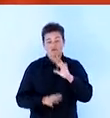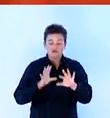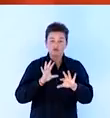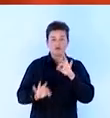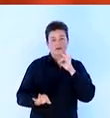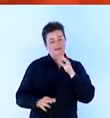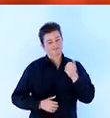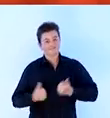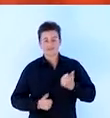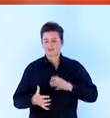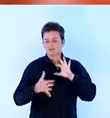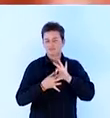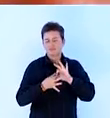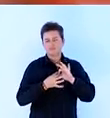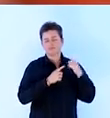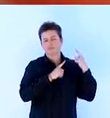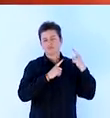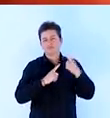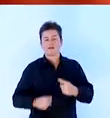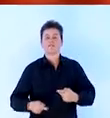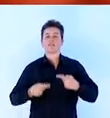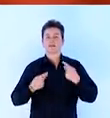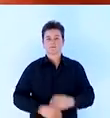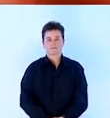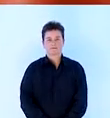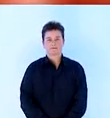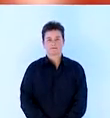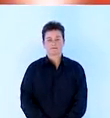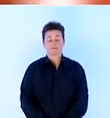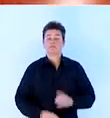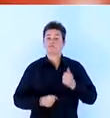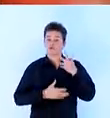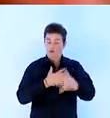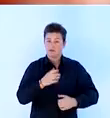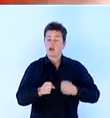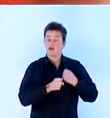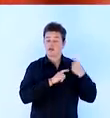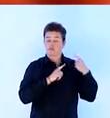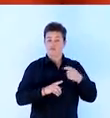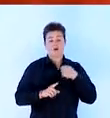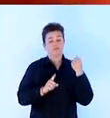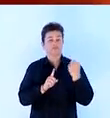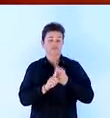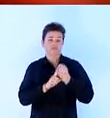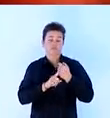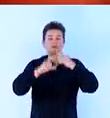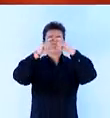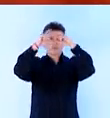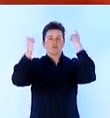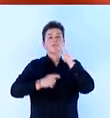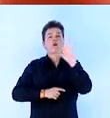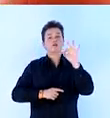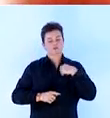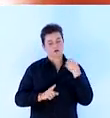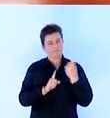et servi toute ma vie. Pendant des années, j'ai combattu en ton nom la